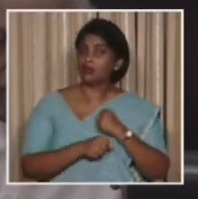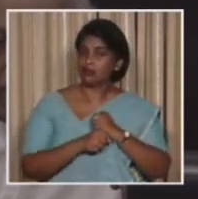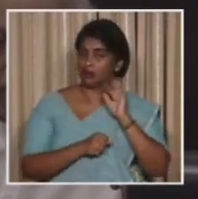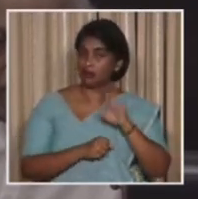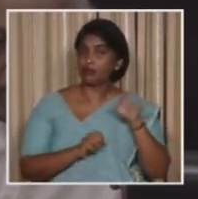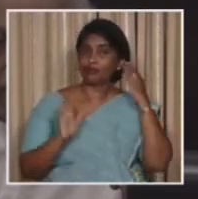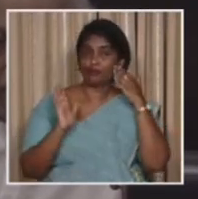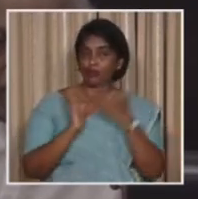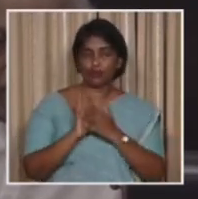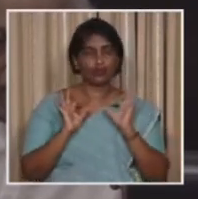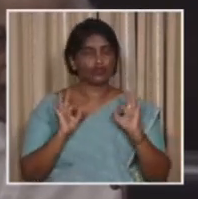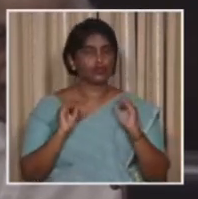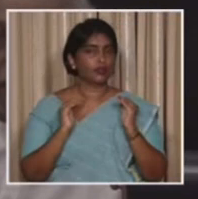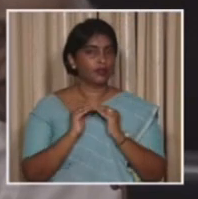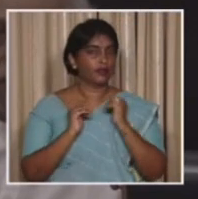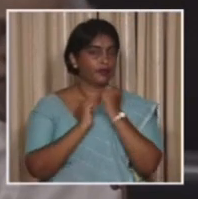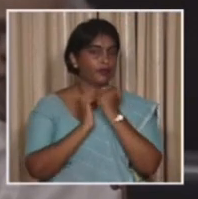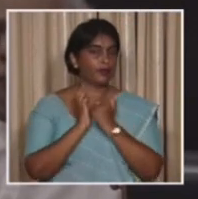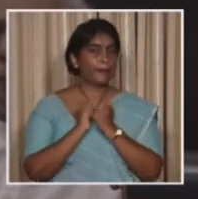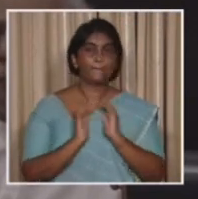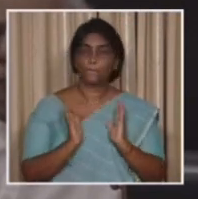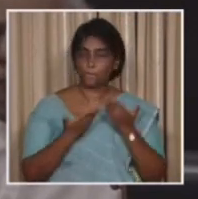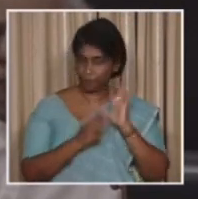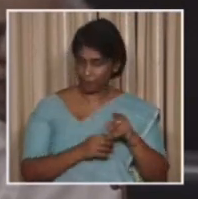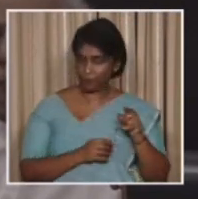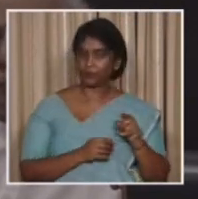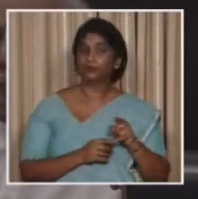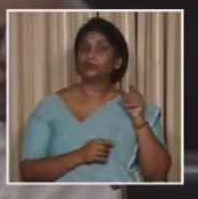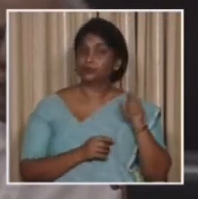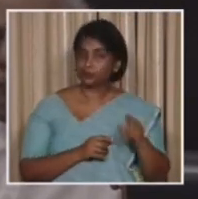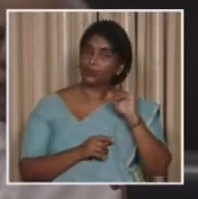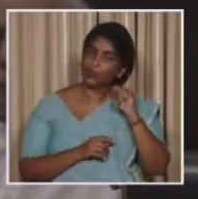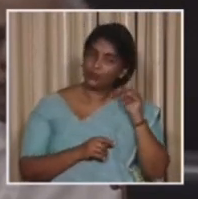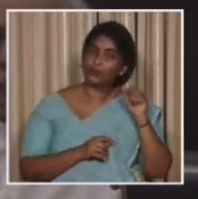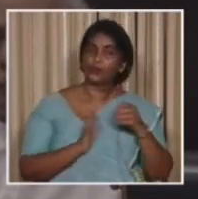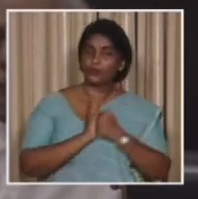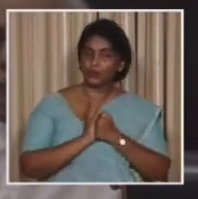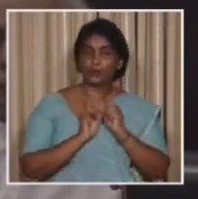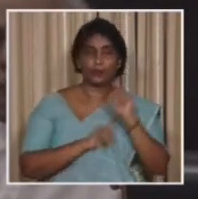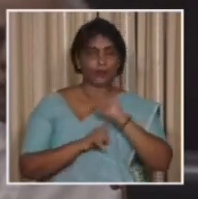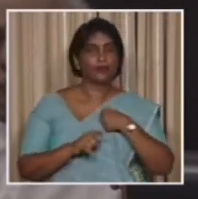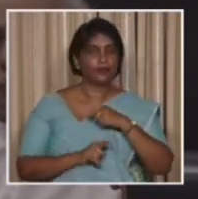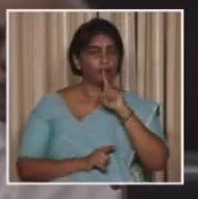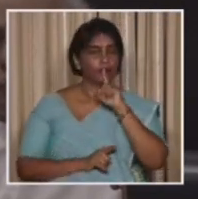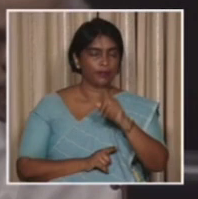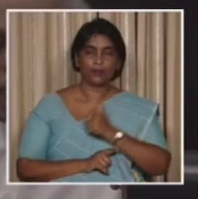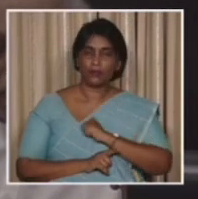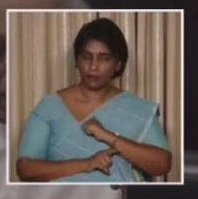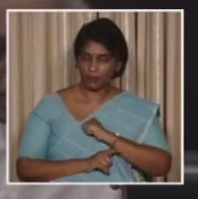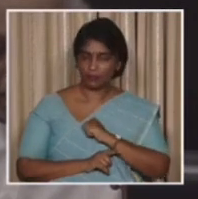ඒ සඳහා සුදුසු වැඩපිළිවෙලක් ක්‍රියාත්මක කරනු ලැබුවා. ඉන් සමහරක් මෙම ගරු සභාවට මතක් කිරීමට කැමැතියි.